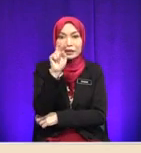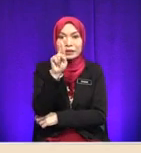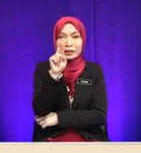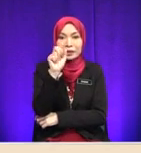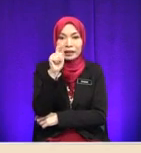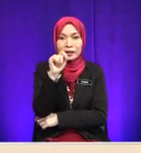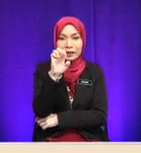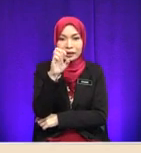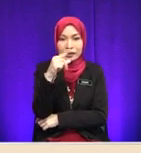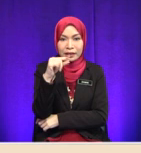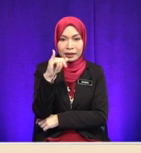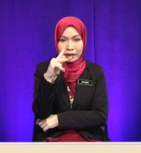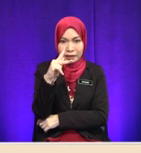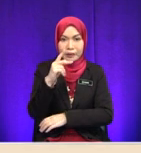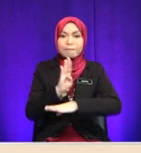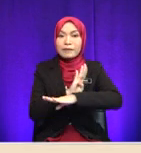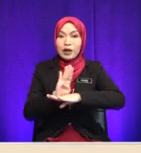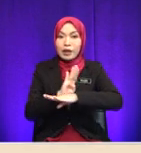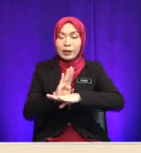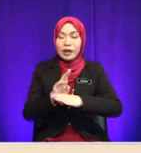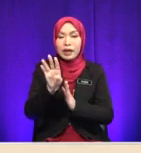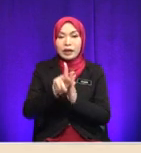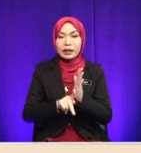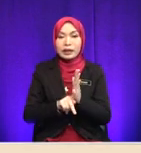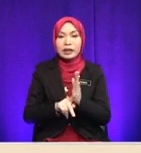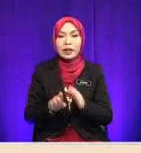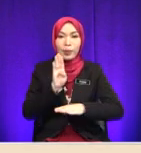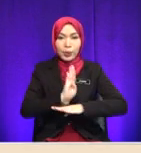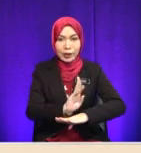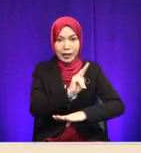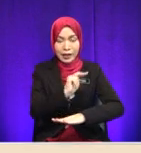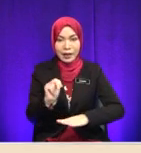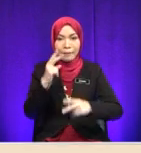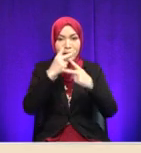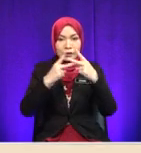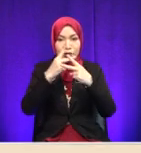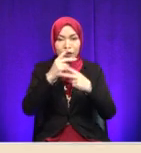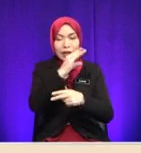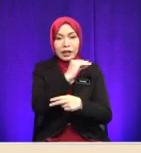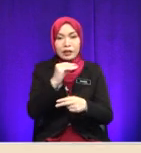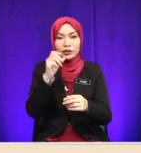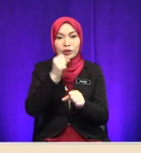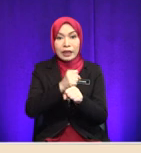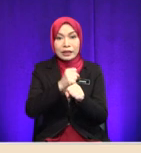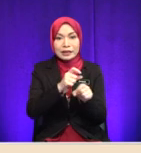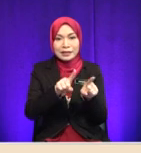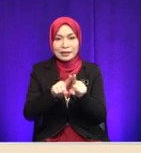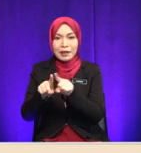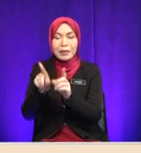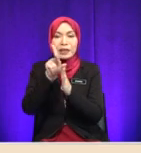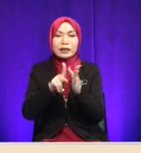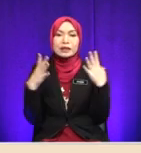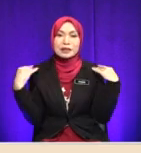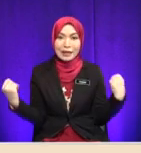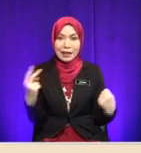pelaburan, pendidikan, kebudayaan, pelancongan, bantuan kerjasama teknikal dan kerjasama kesihatan. Lawatan ini juga